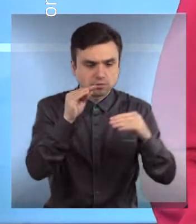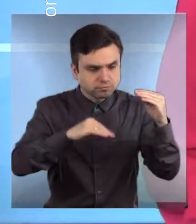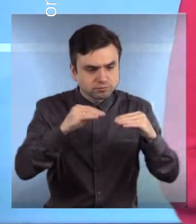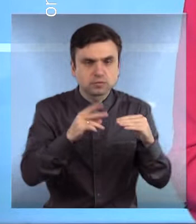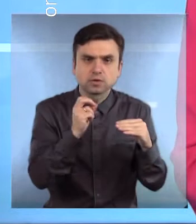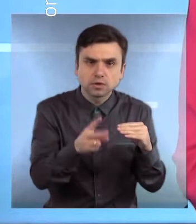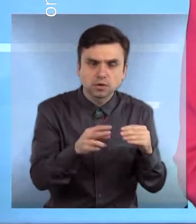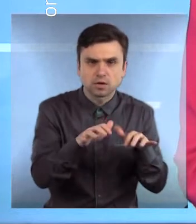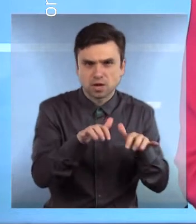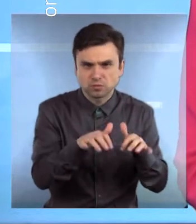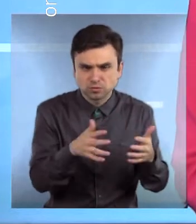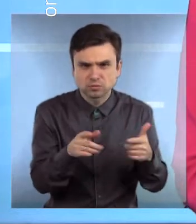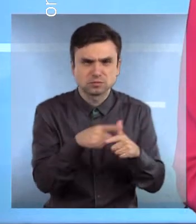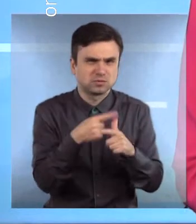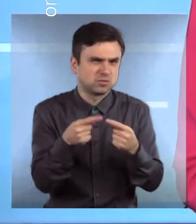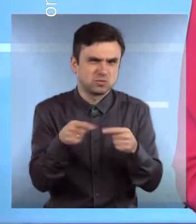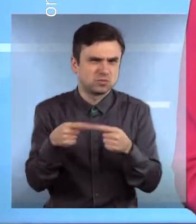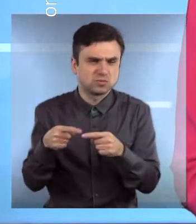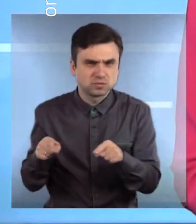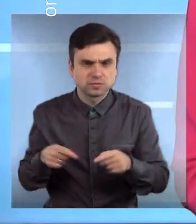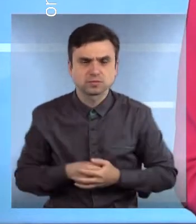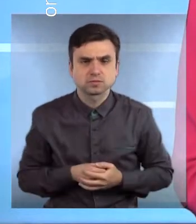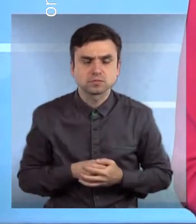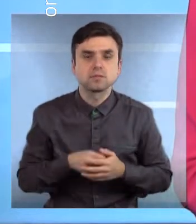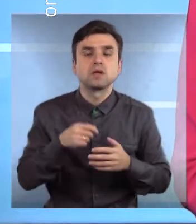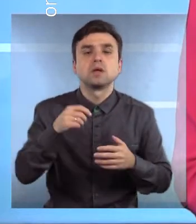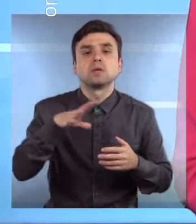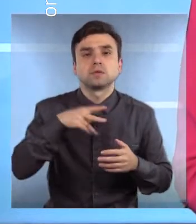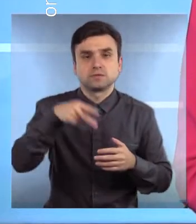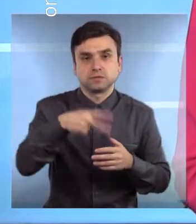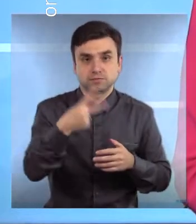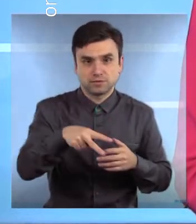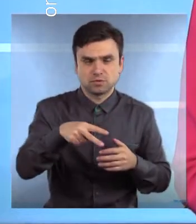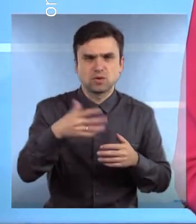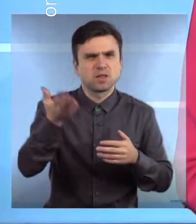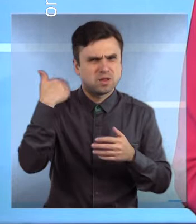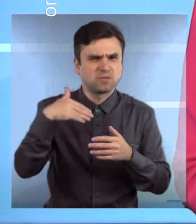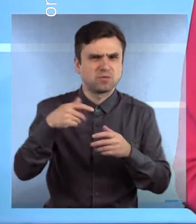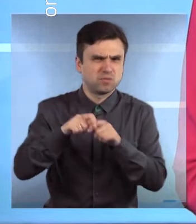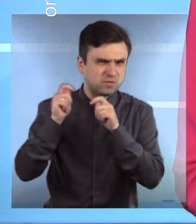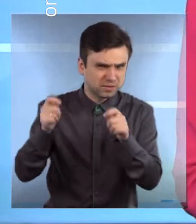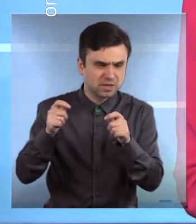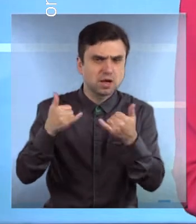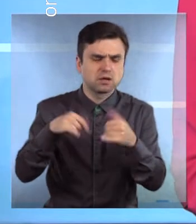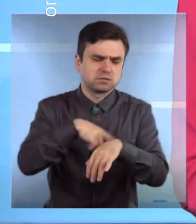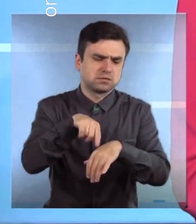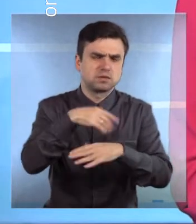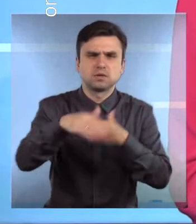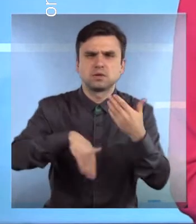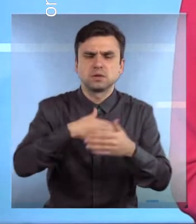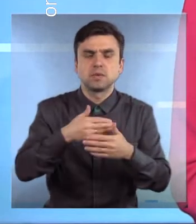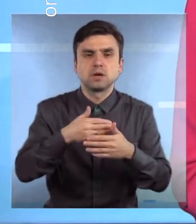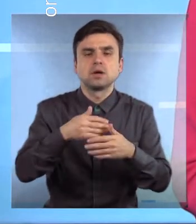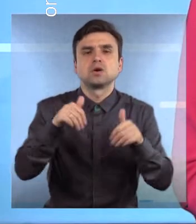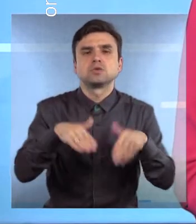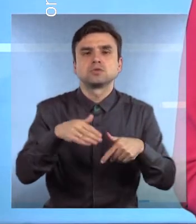запустили перезавантаження проекту, посилили команду фахівців, залучили нових партнерів та маркетингову підтримку. Оцінила